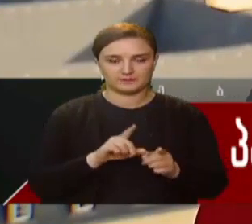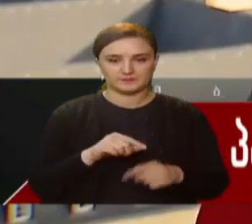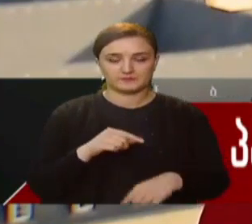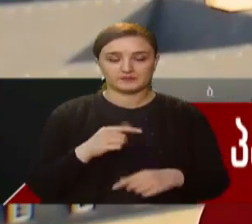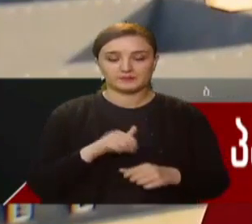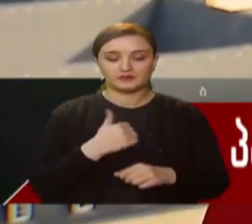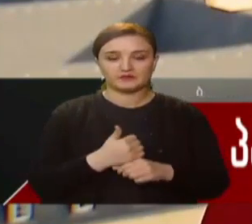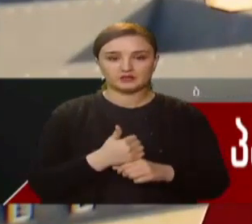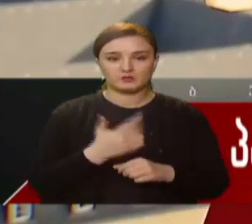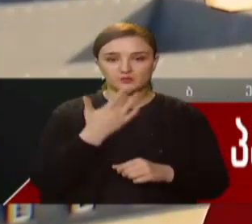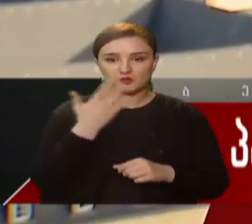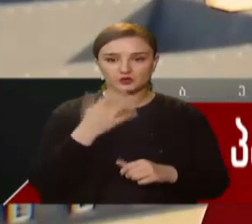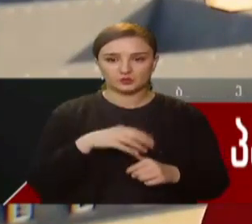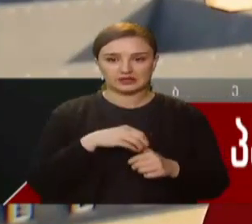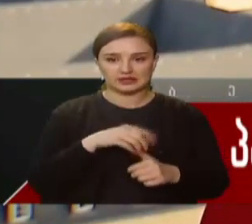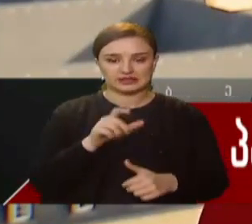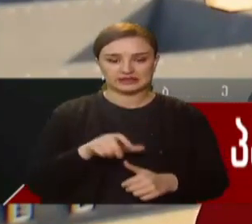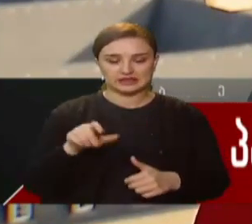პოლიტიკური ლიდერები